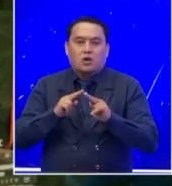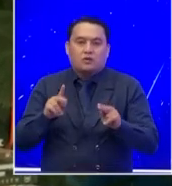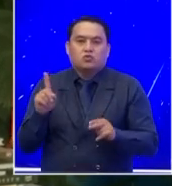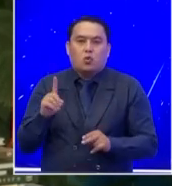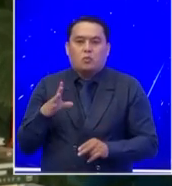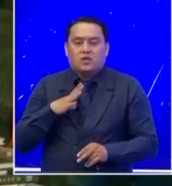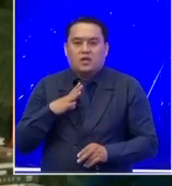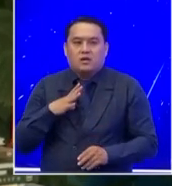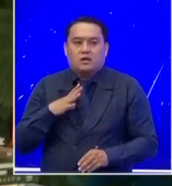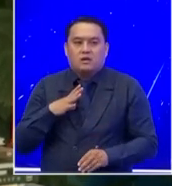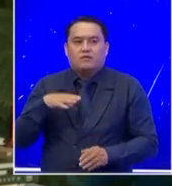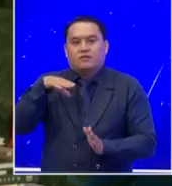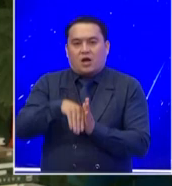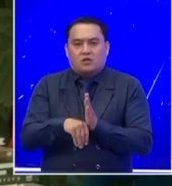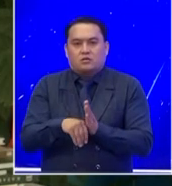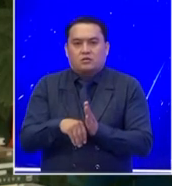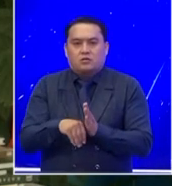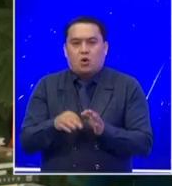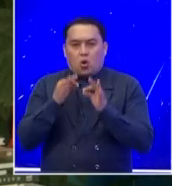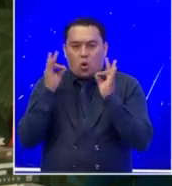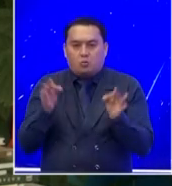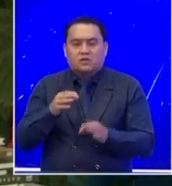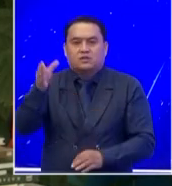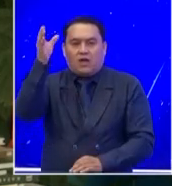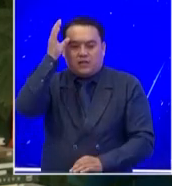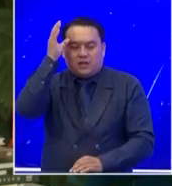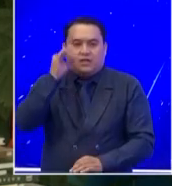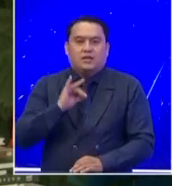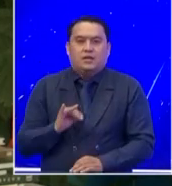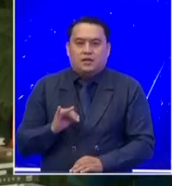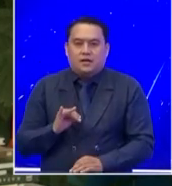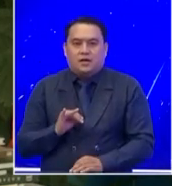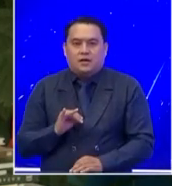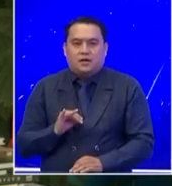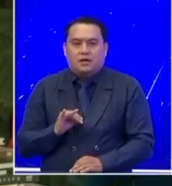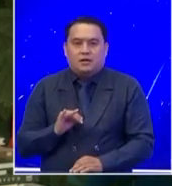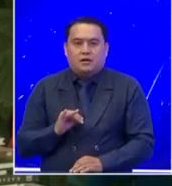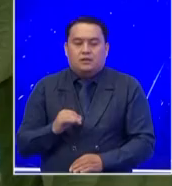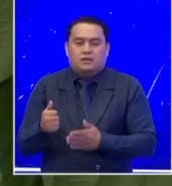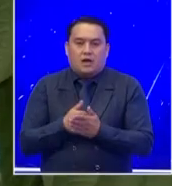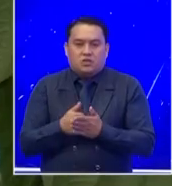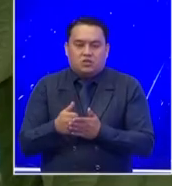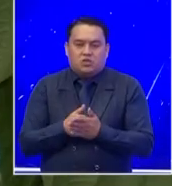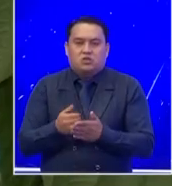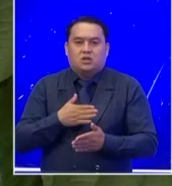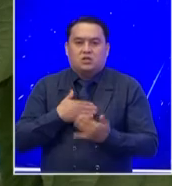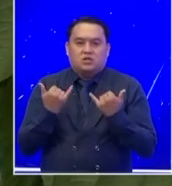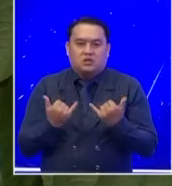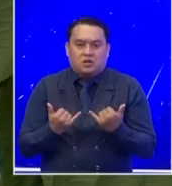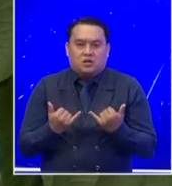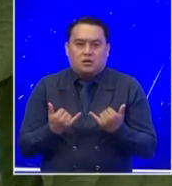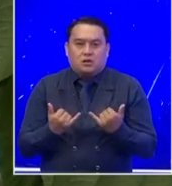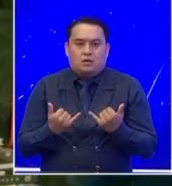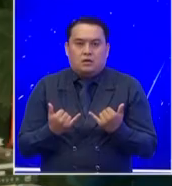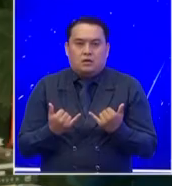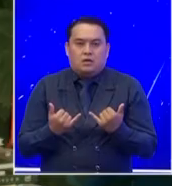которые вкладывали в меня свой опыт, свои знания и помогали мне достичь того, чего я сейчас достиг. Я надеюсь, что